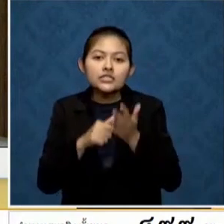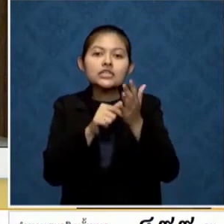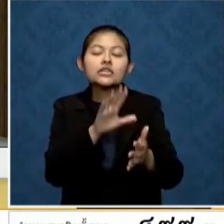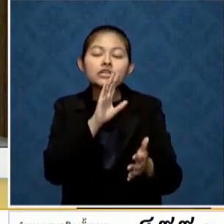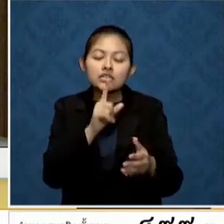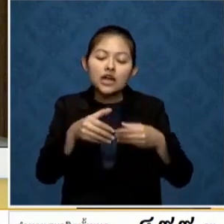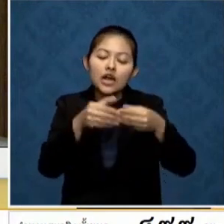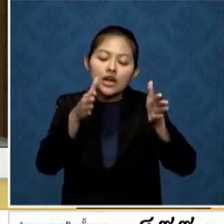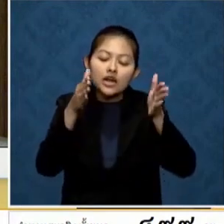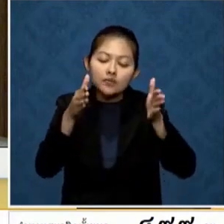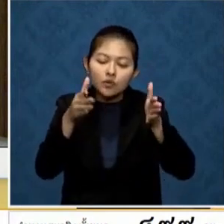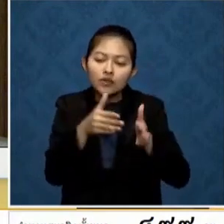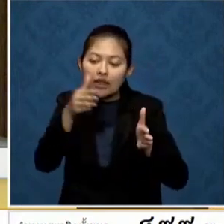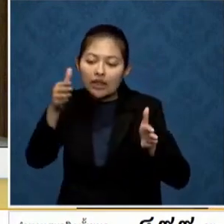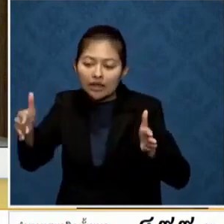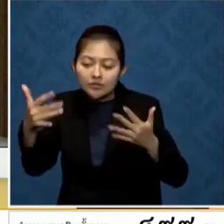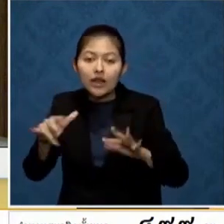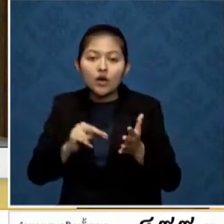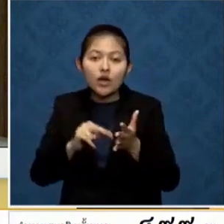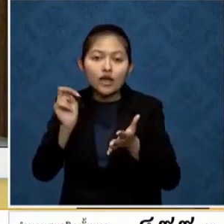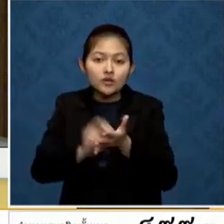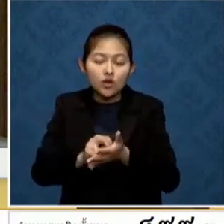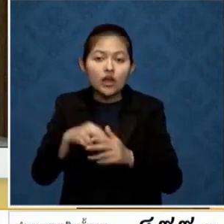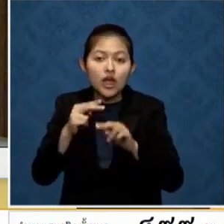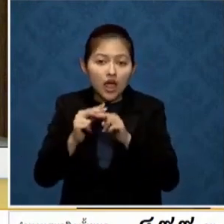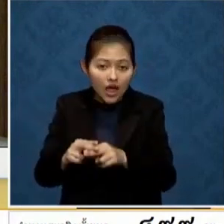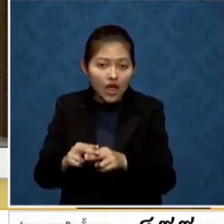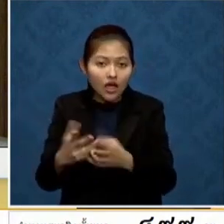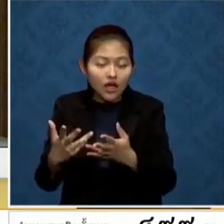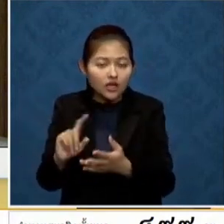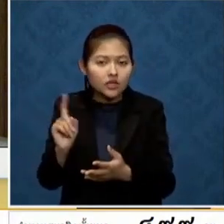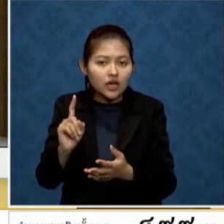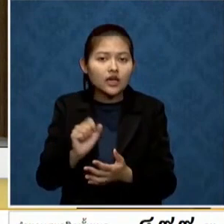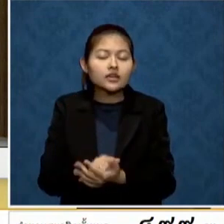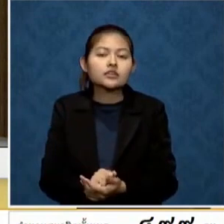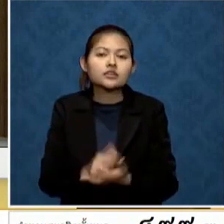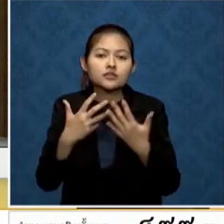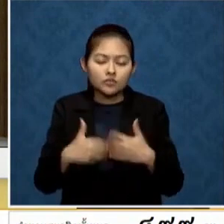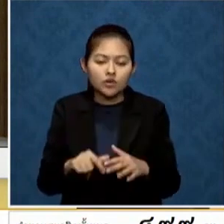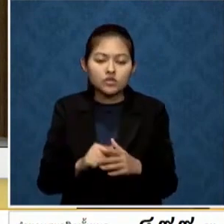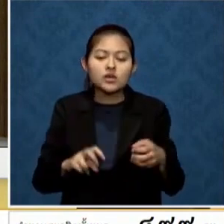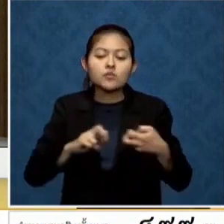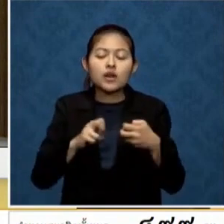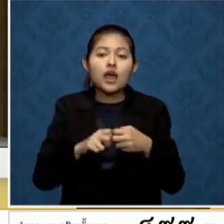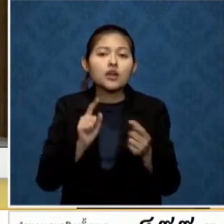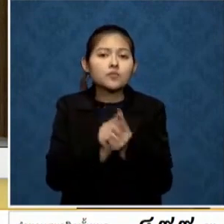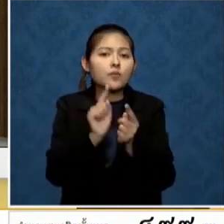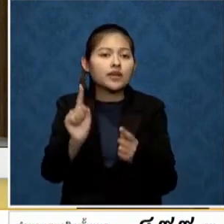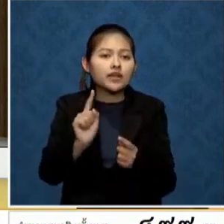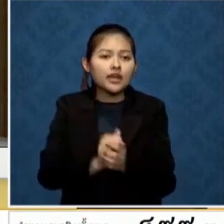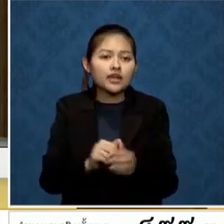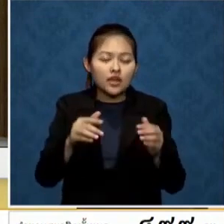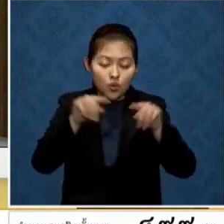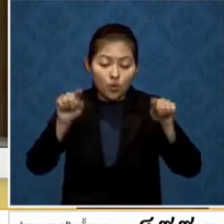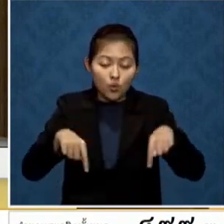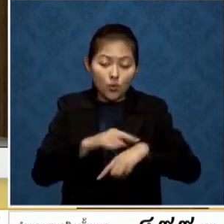กรอบเวลาที่กำหนดไว้เนี่ยให้ถือว่าอนุมัติโดยอัตโนมัติพอเป็นเช่นนั้นครับสิ่งที่เกิดขึ้นก็คือว่ามันจะมีกรอบเวลา